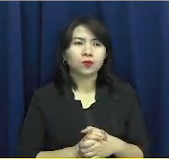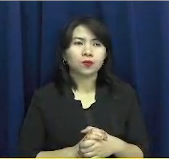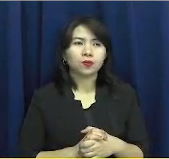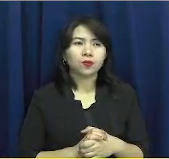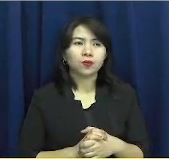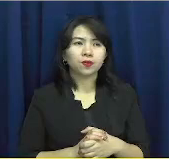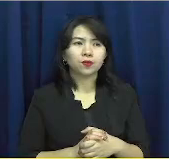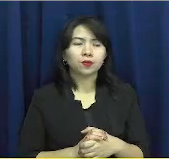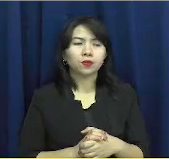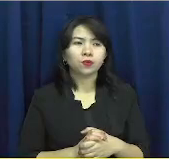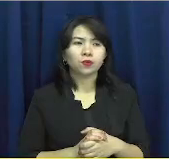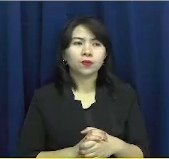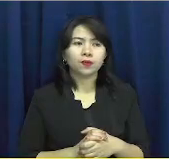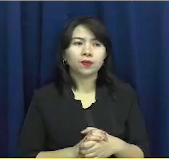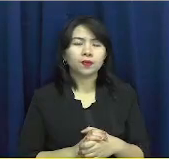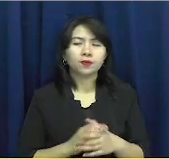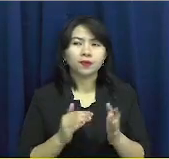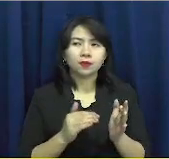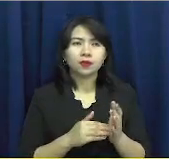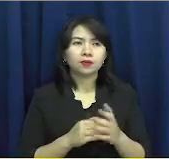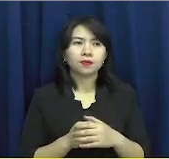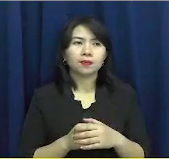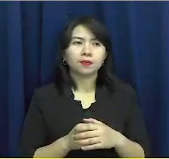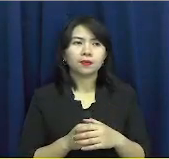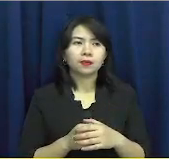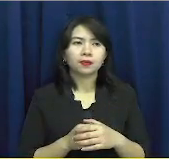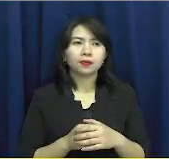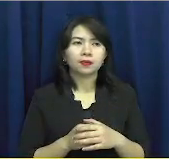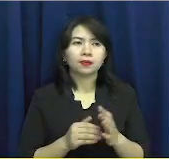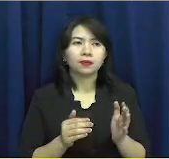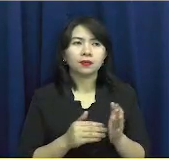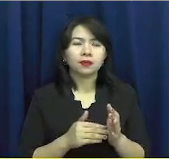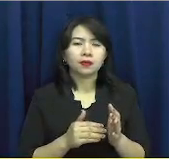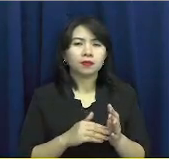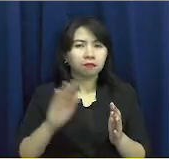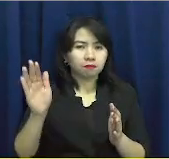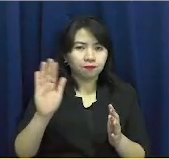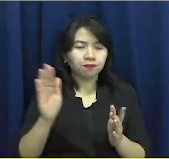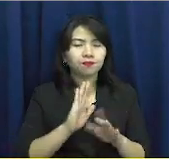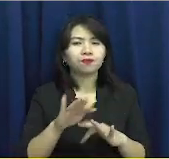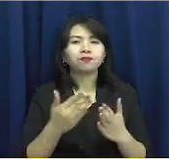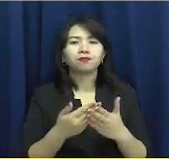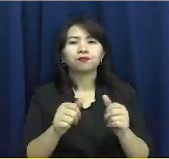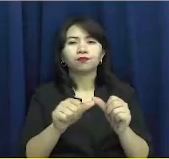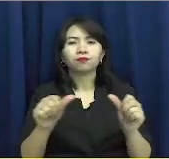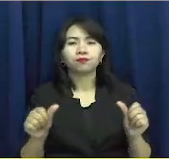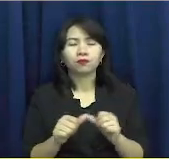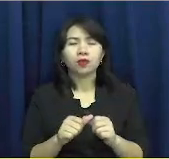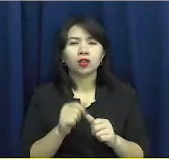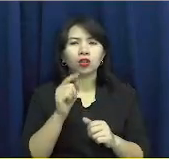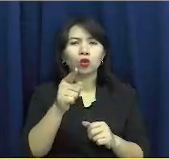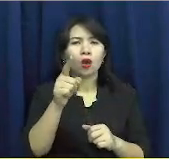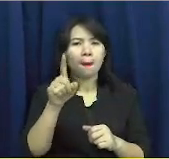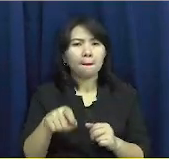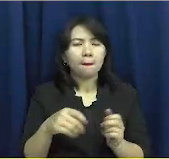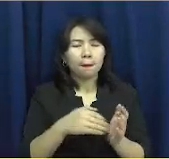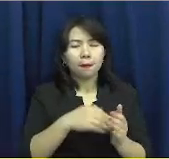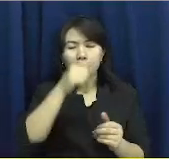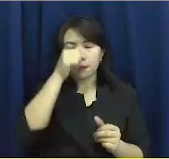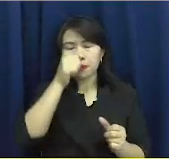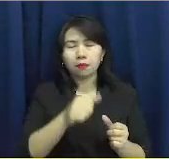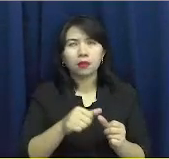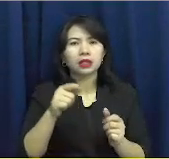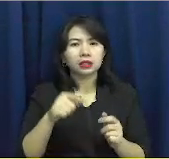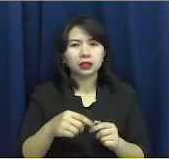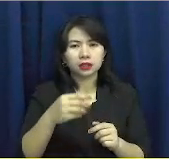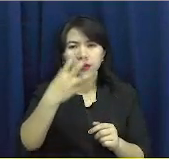Alam mo, Sir Jow, napakaganda po niyan. Ano, shout out po sa lahat ng mga areas sapagkat ito po yung dapat po ninyong tandaan. Kasi tama po yung sinabi